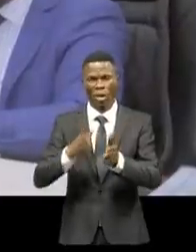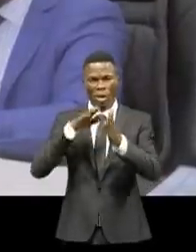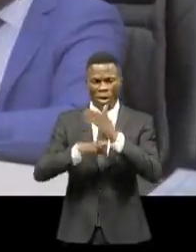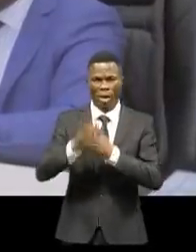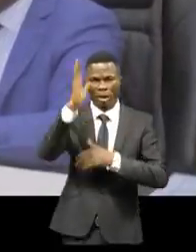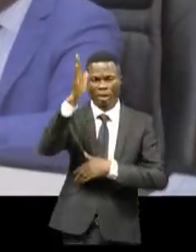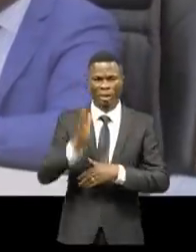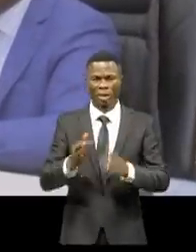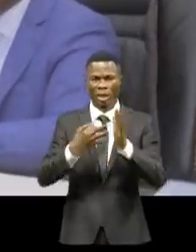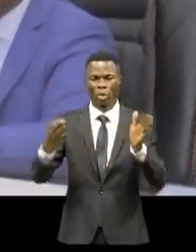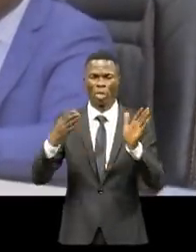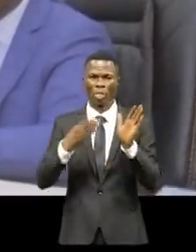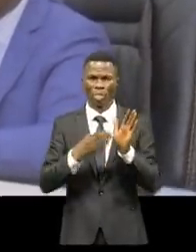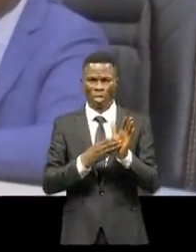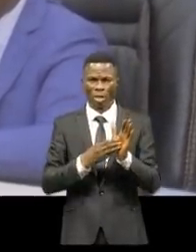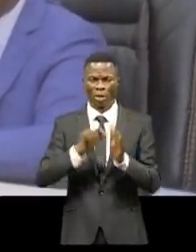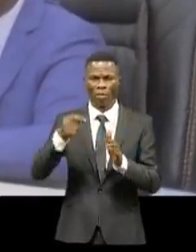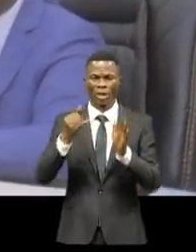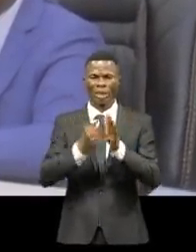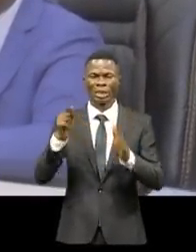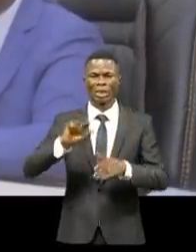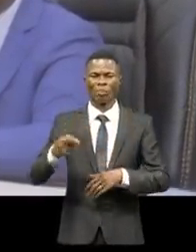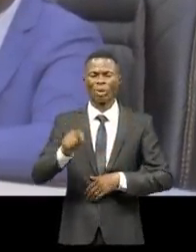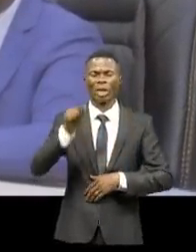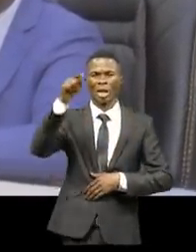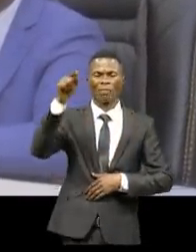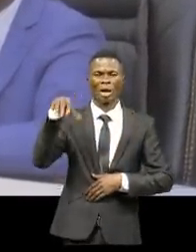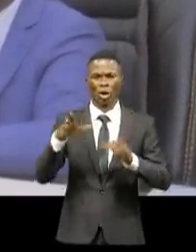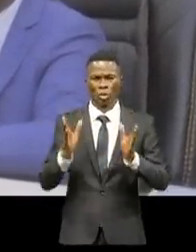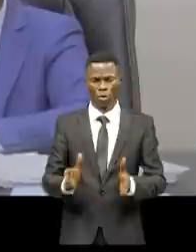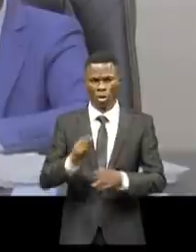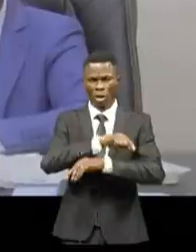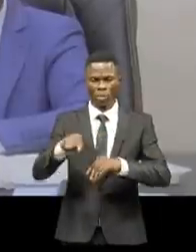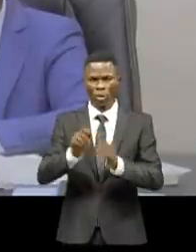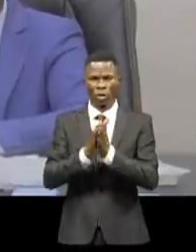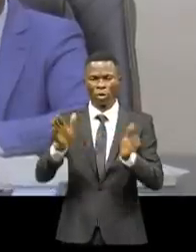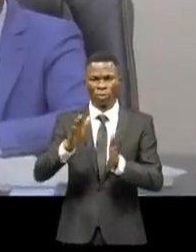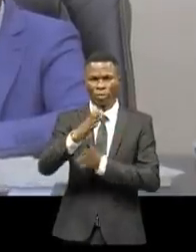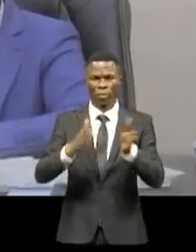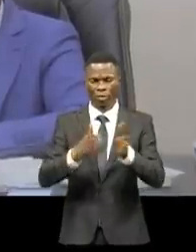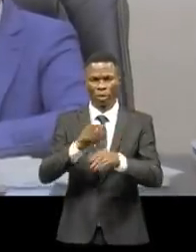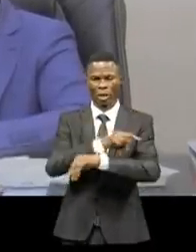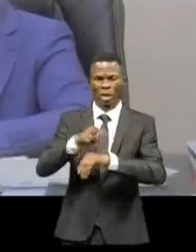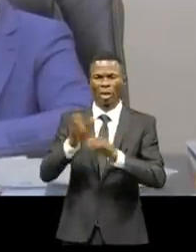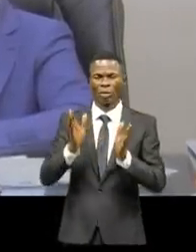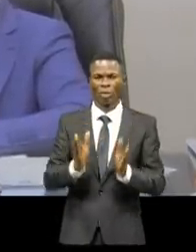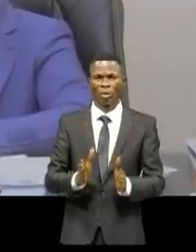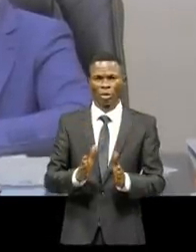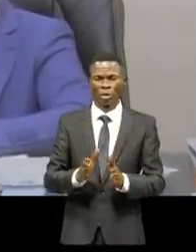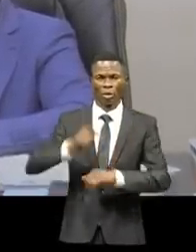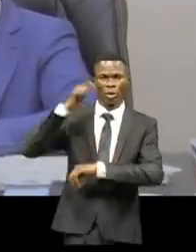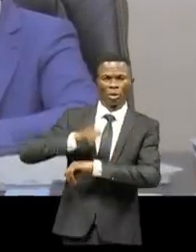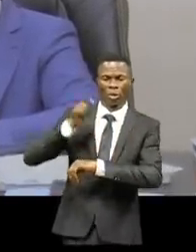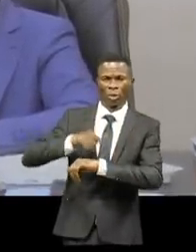à 599,6 milliards de francs congolais. La Direction générale de recettes administratives,